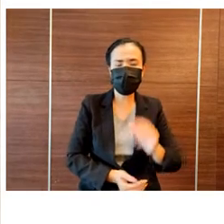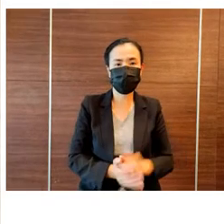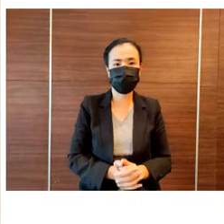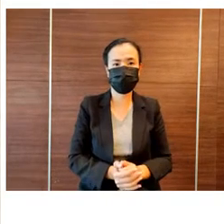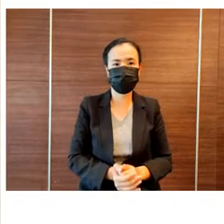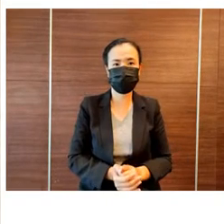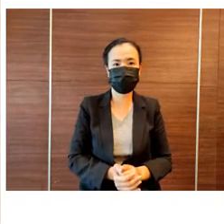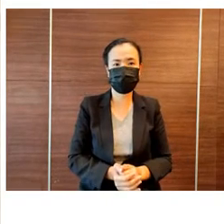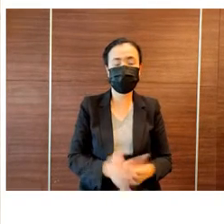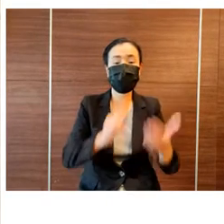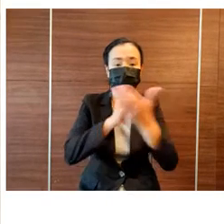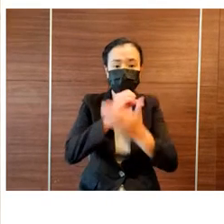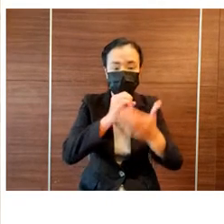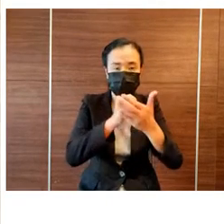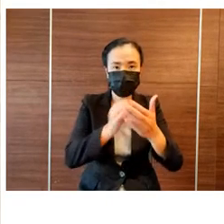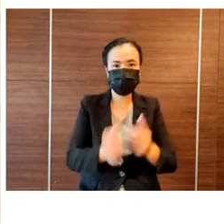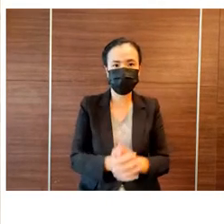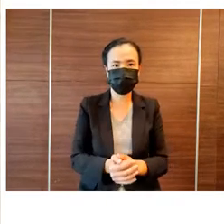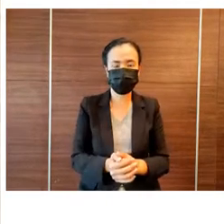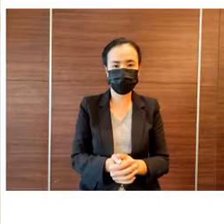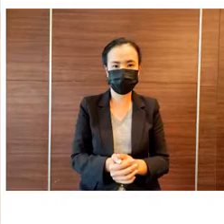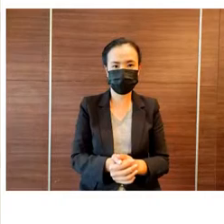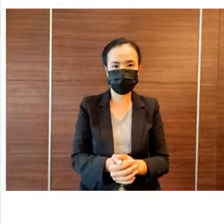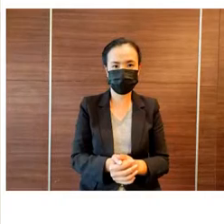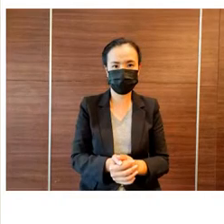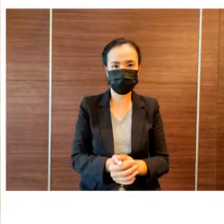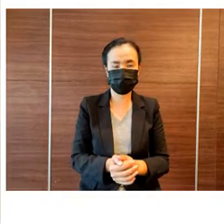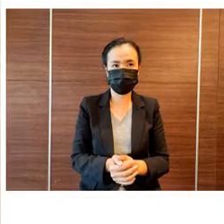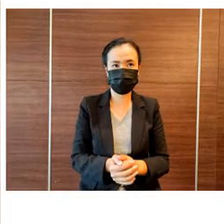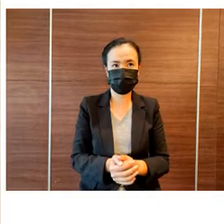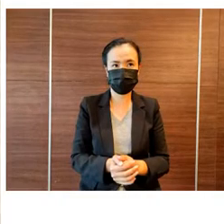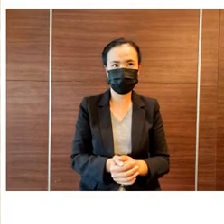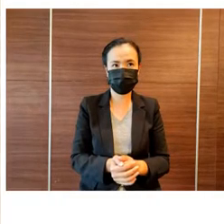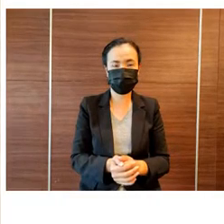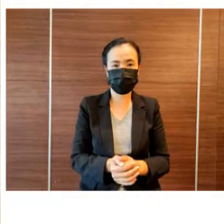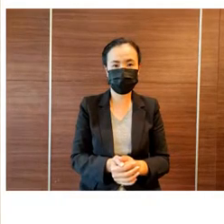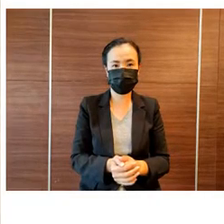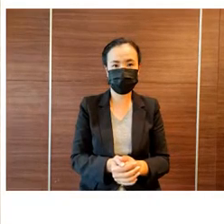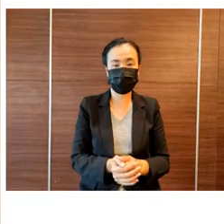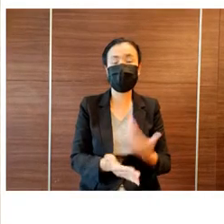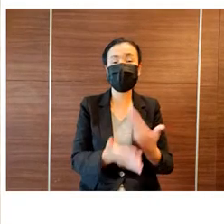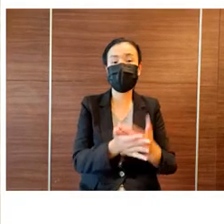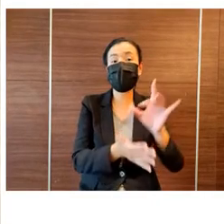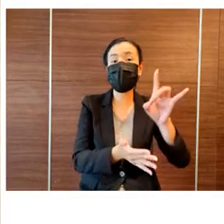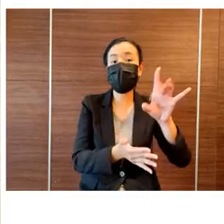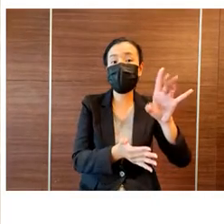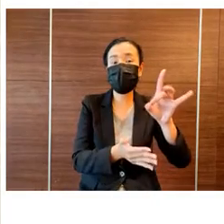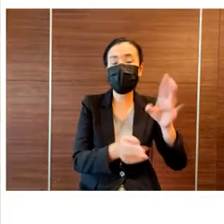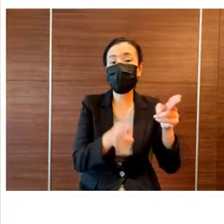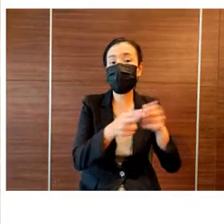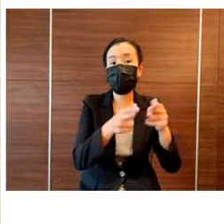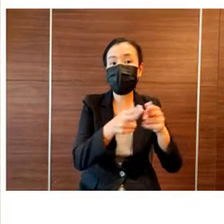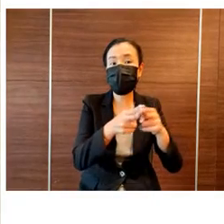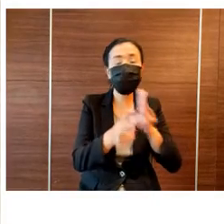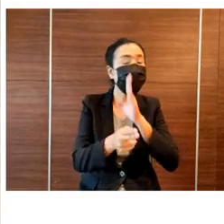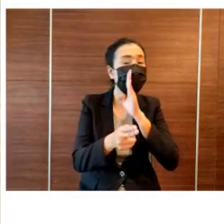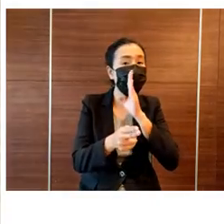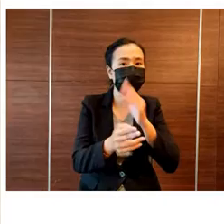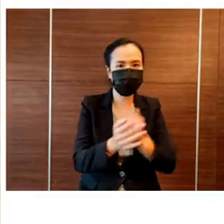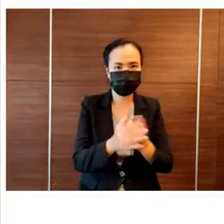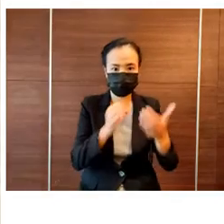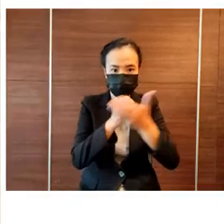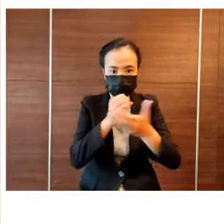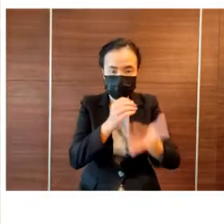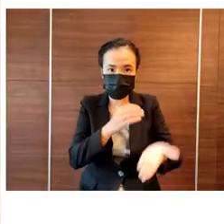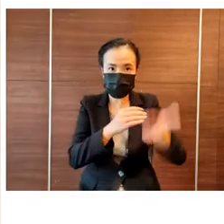ถ้าอันนี้เล่าให้ฟังเนาะสมมติครั้งนึงกับลูกค้าสมมติได้มา100สมมติราคานะครับ100บาทแต่ถ้าใช้ยาด้วยจะ